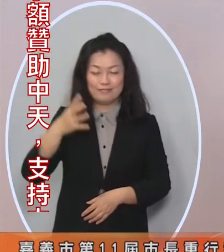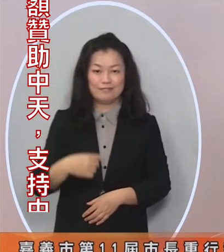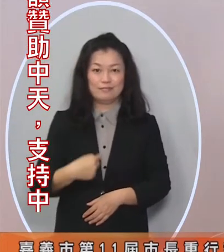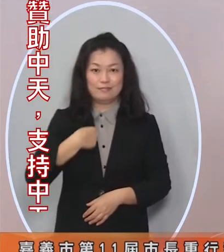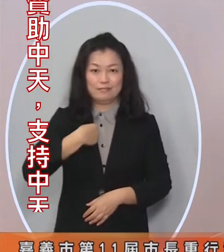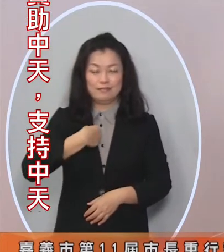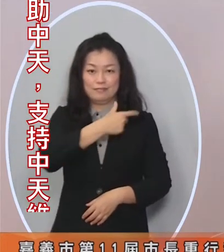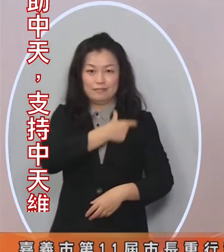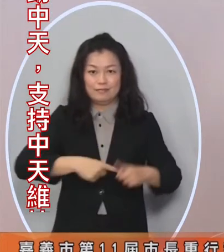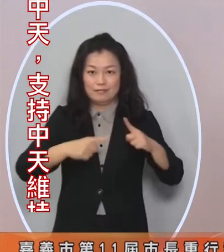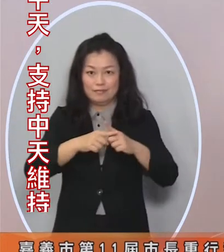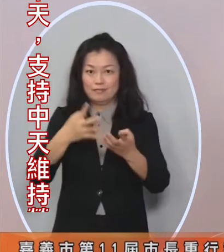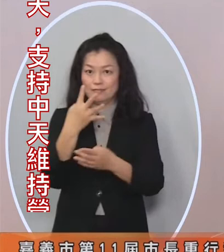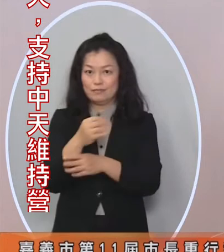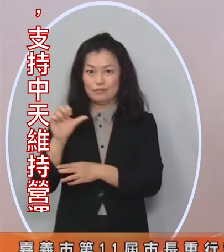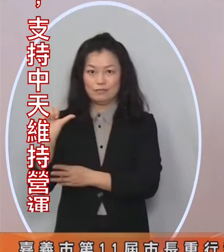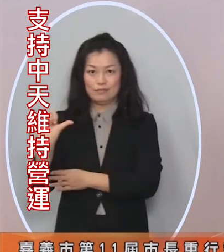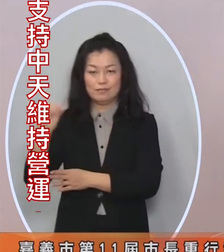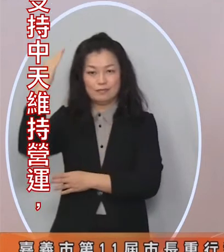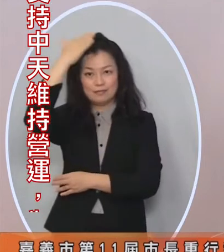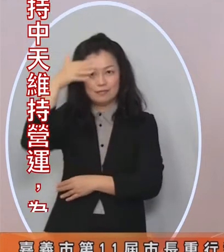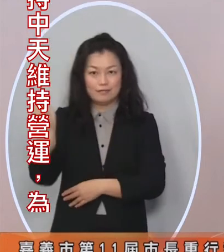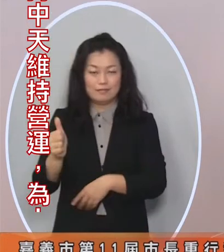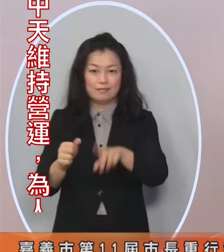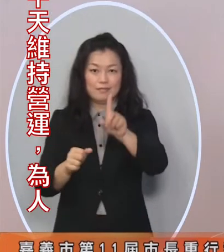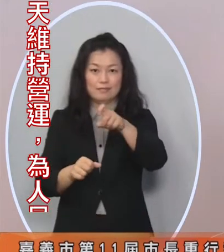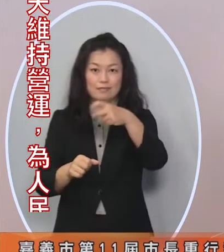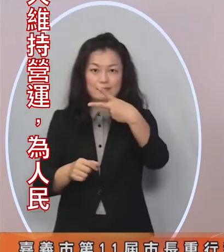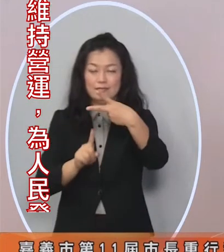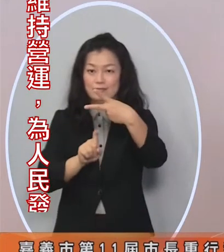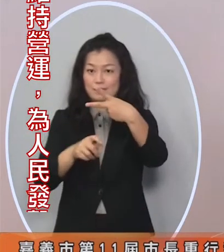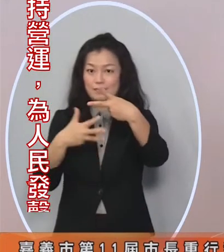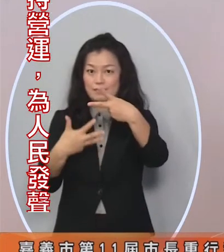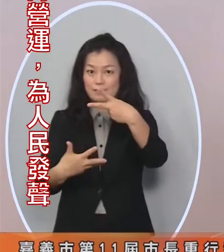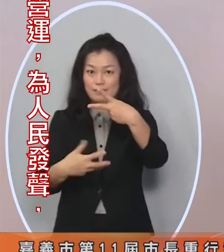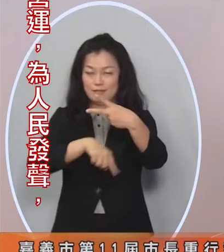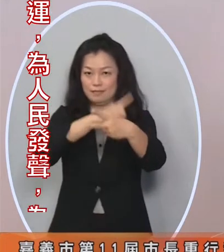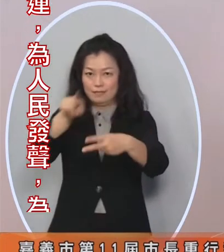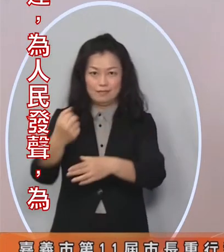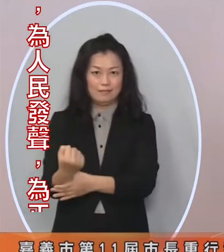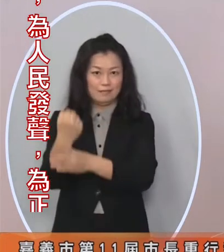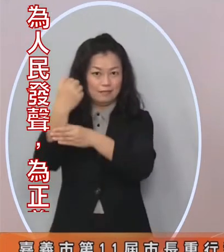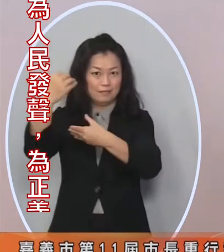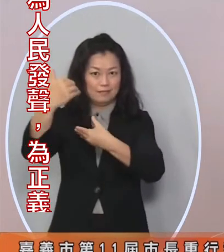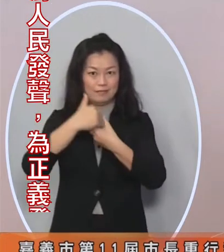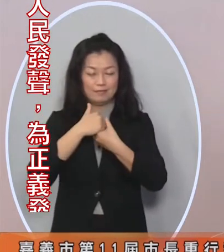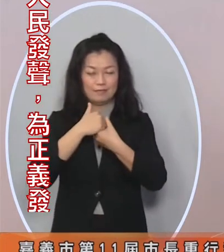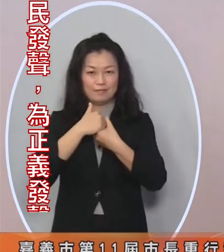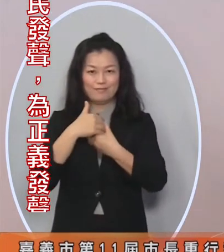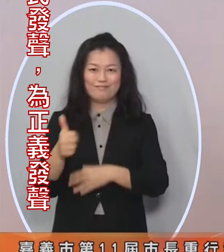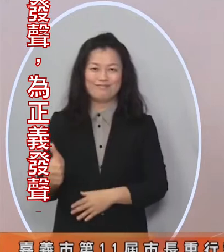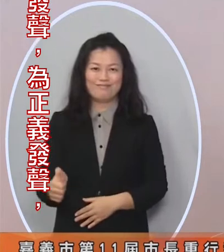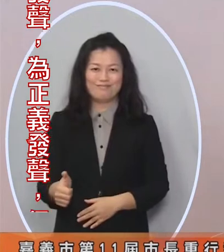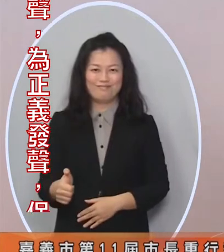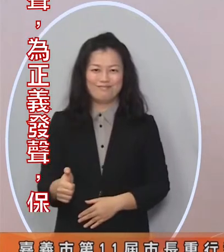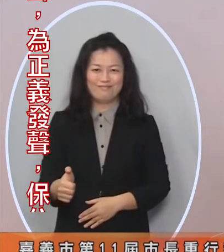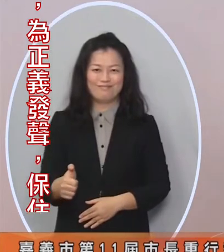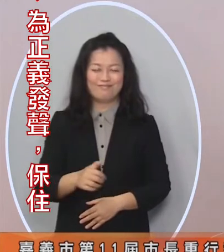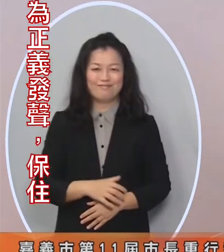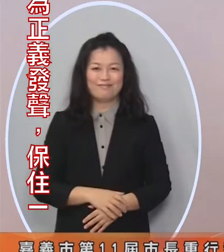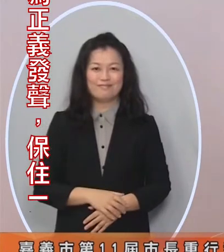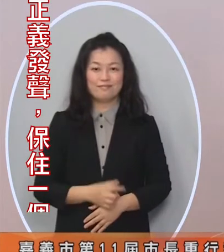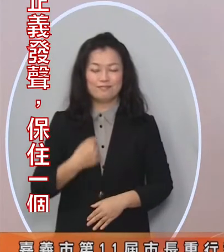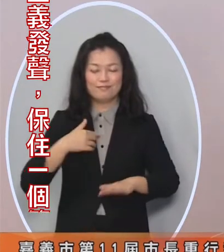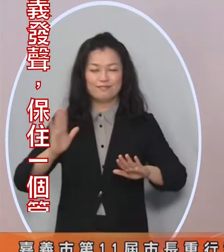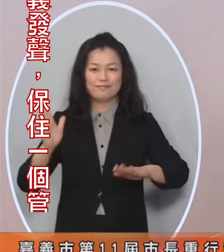人五号郑凯生，十二月十八恳请您的支持，谢谢各位。以上是我